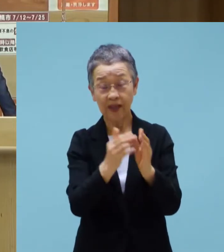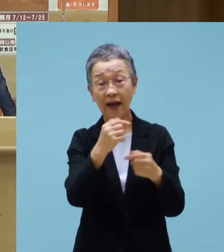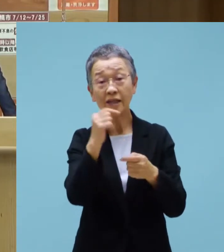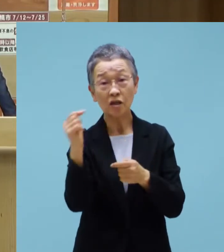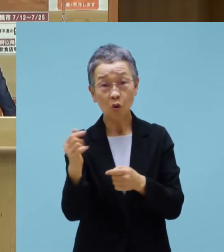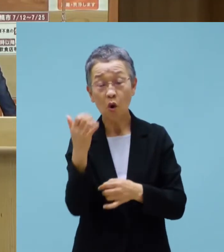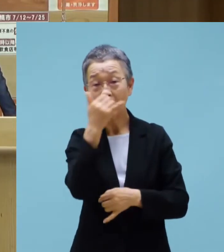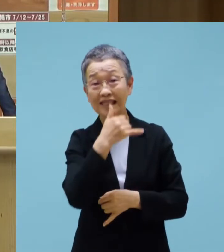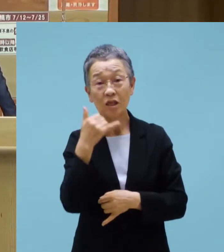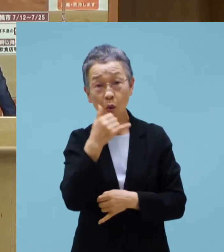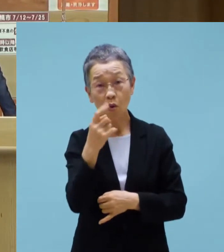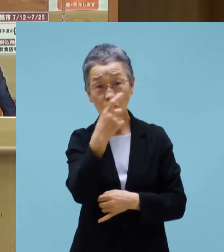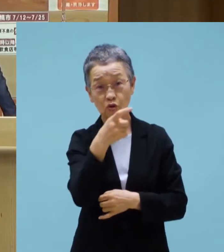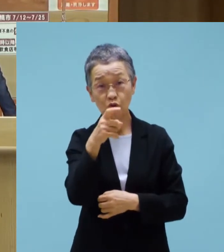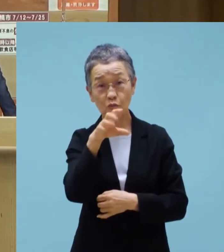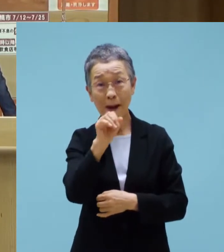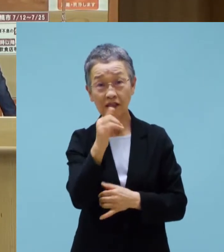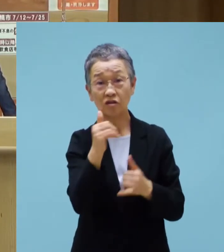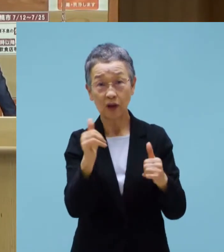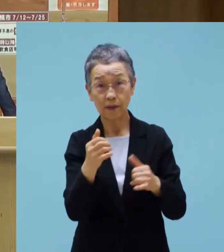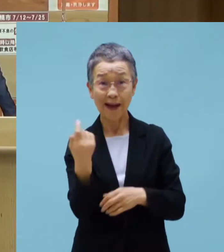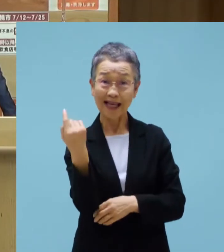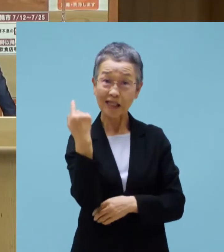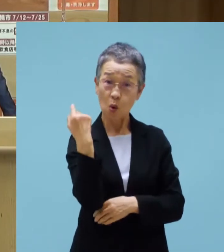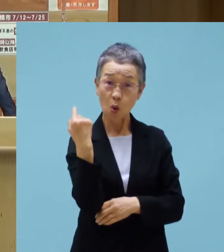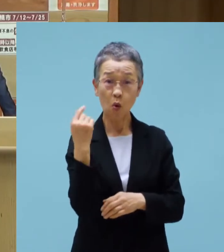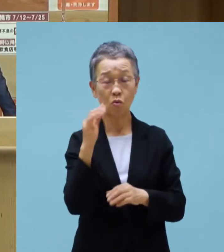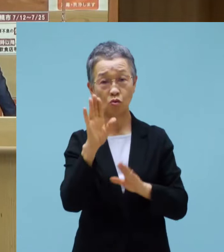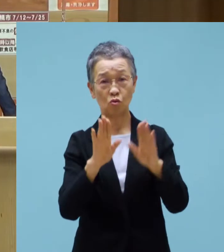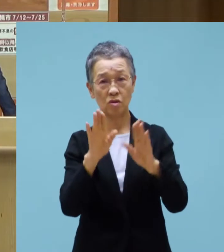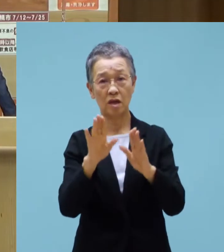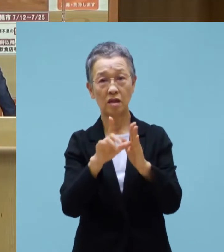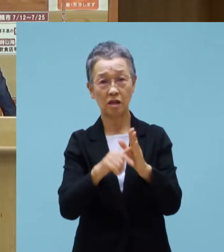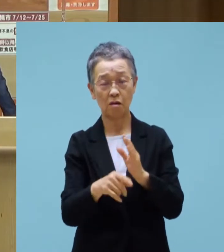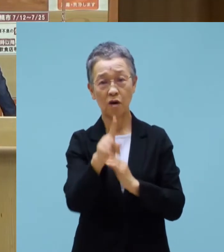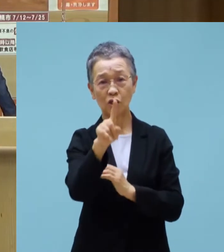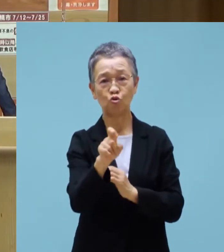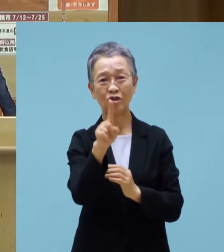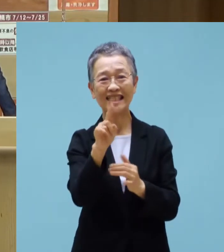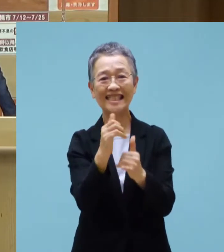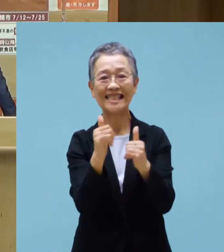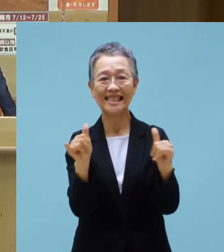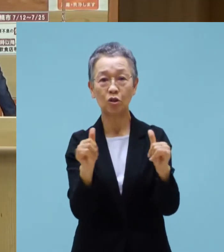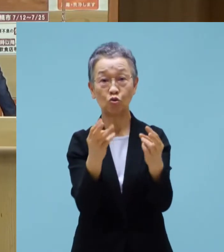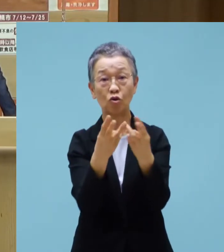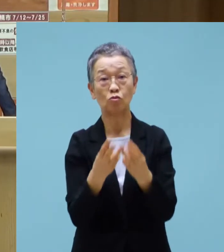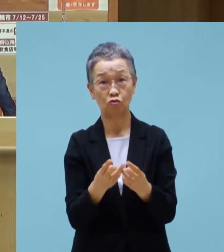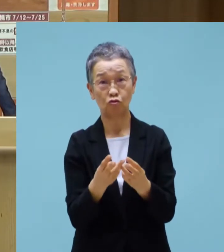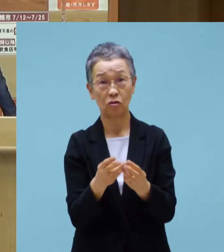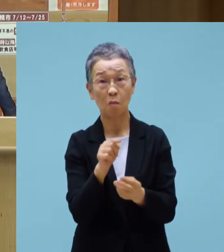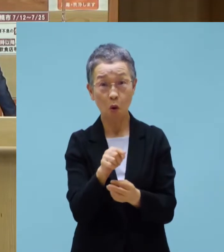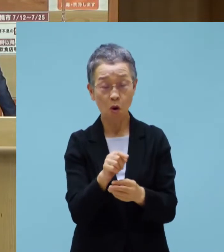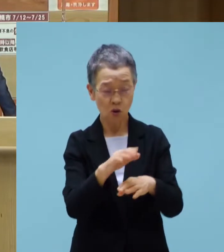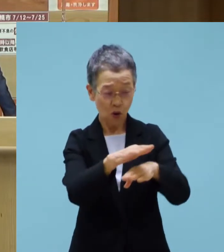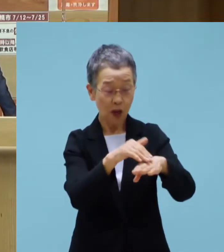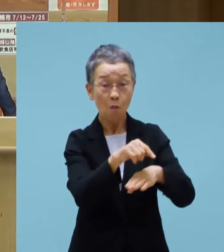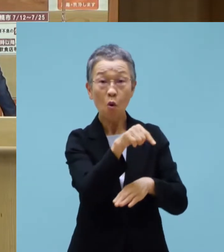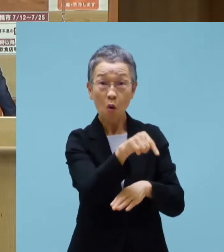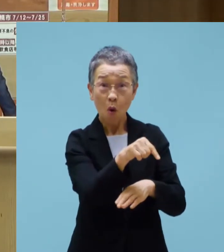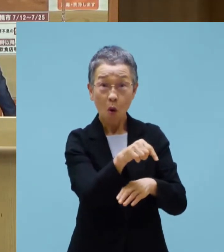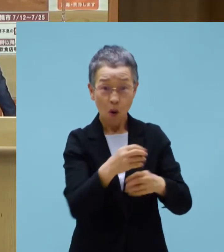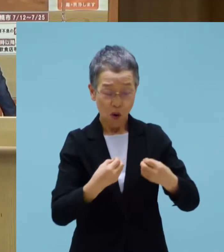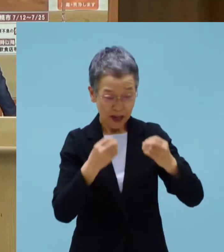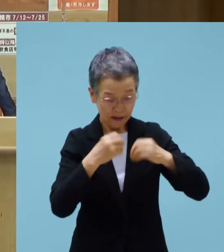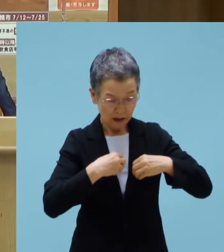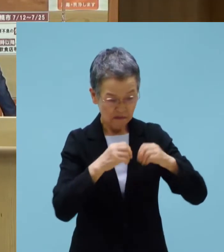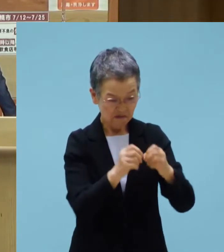くと昨日時点では11という状況ではありますが、やはり札幌で感染が拡大しますと時間がずれ